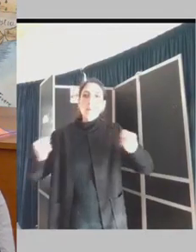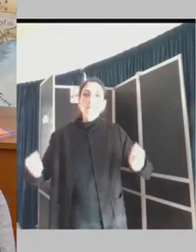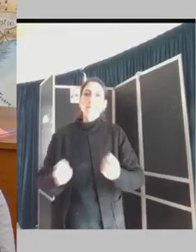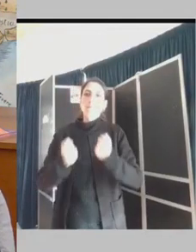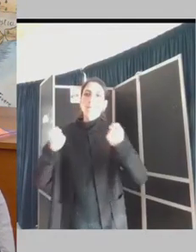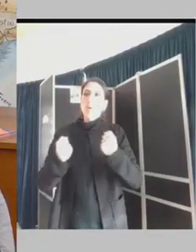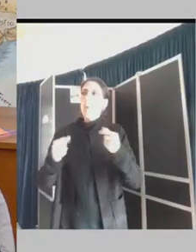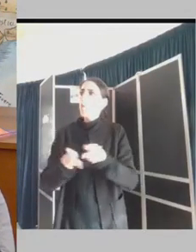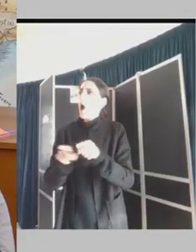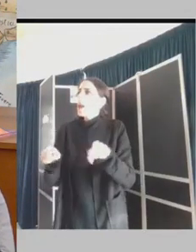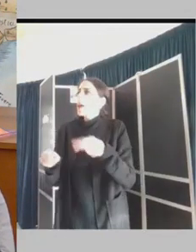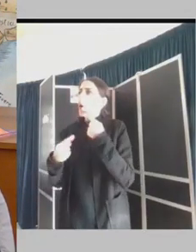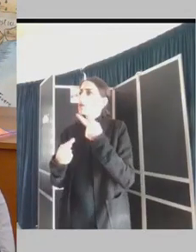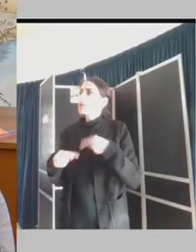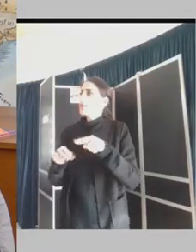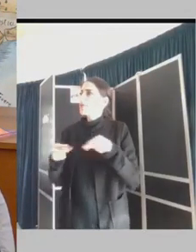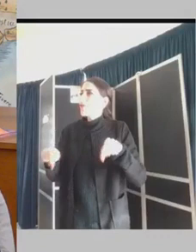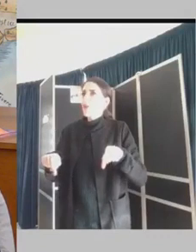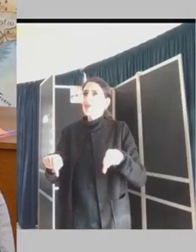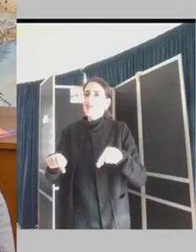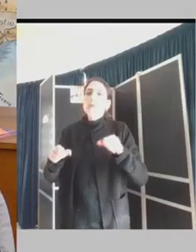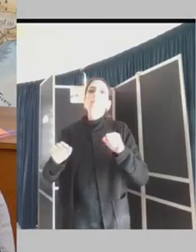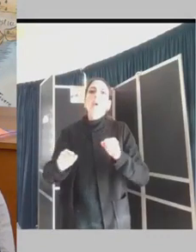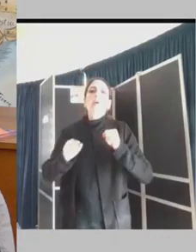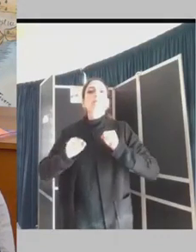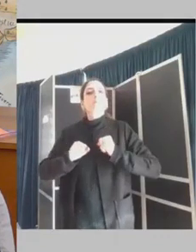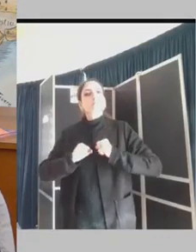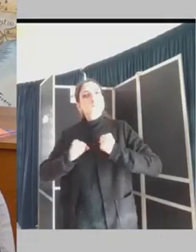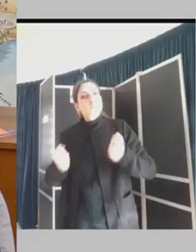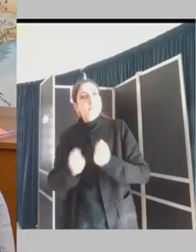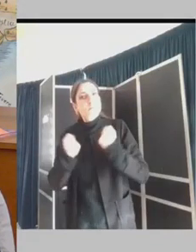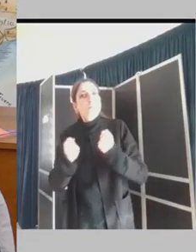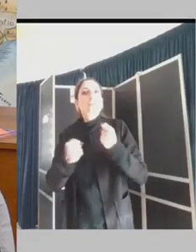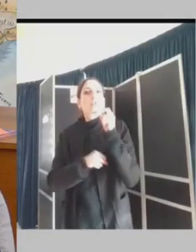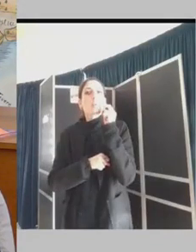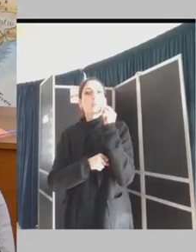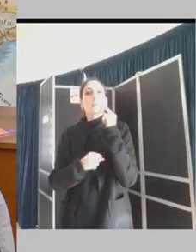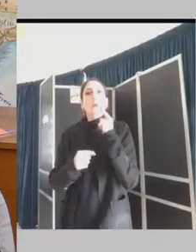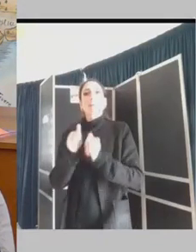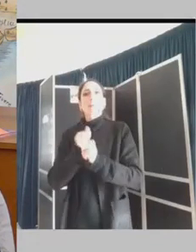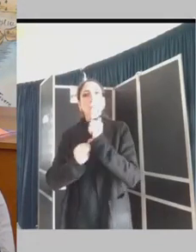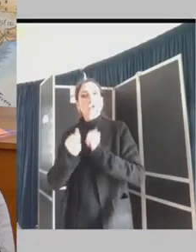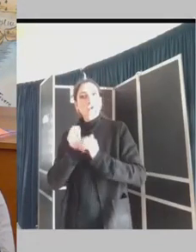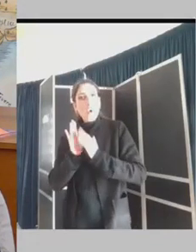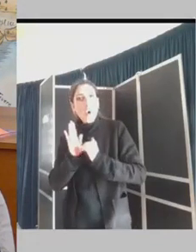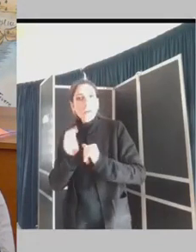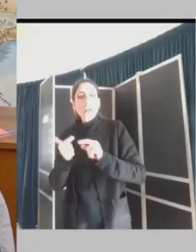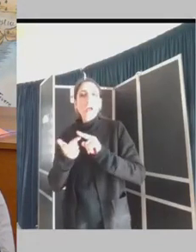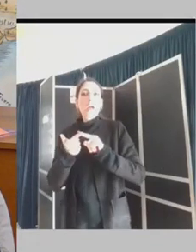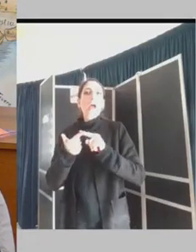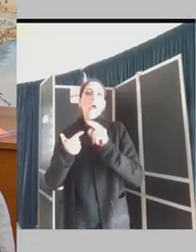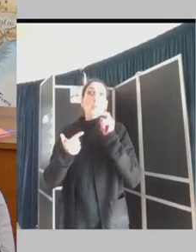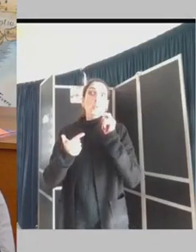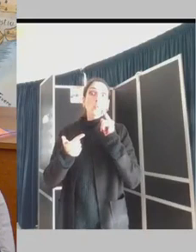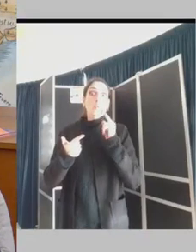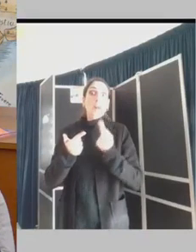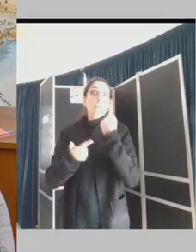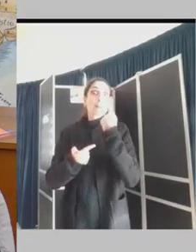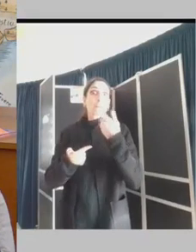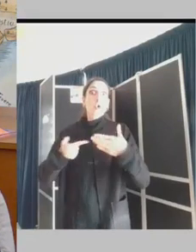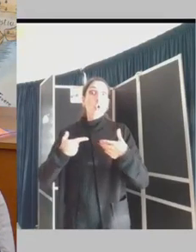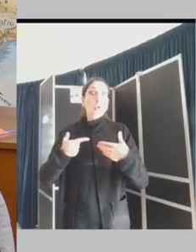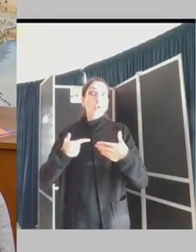bellissimo consiglio, la cultura della prevenzione, la cultura praticamente del primo soccorso, in collaborazione